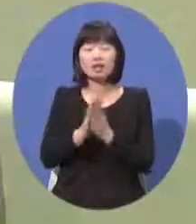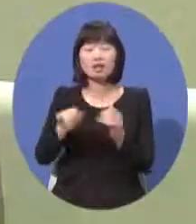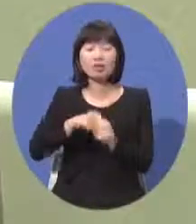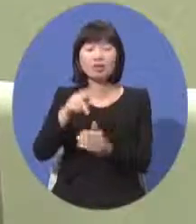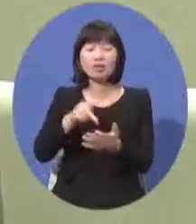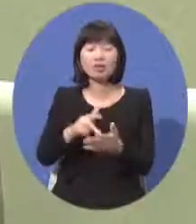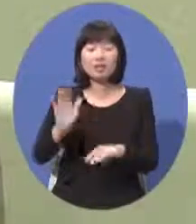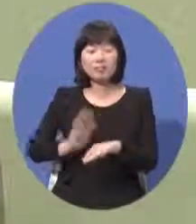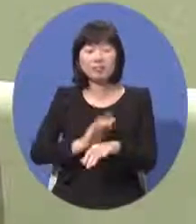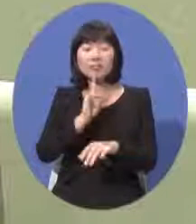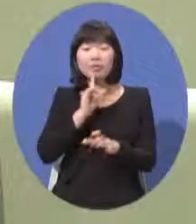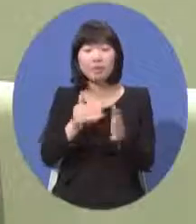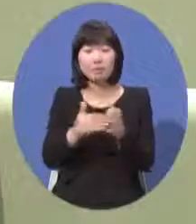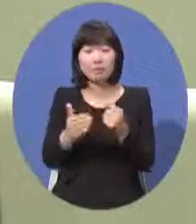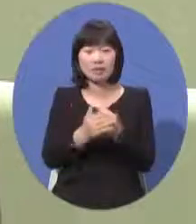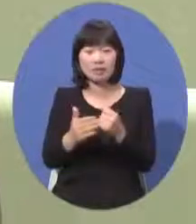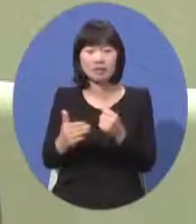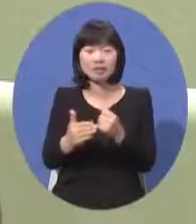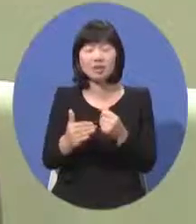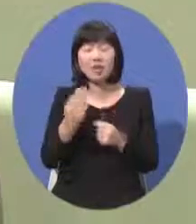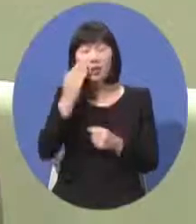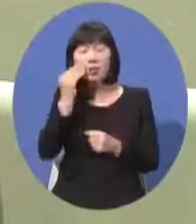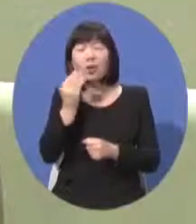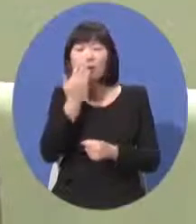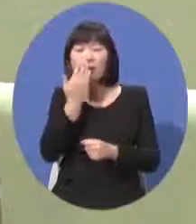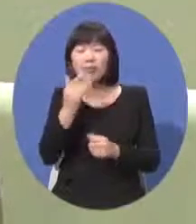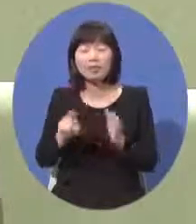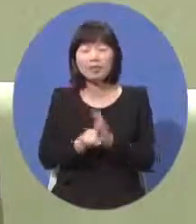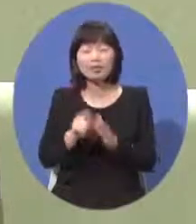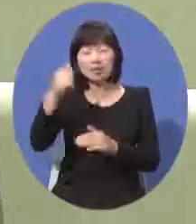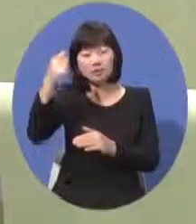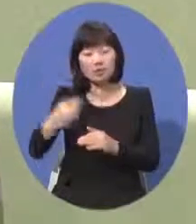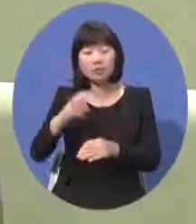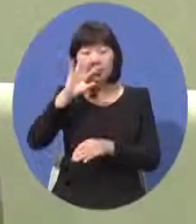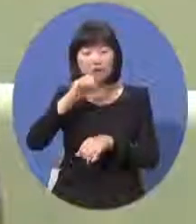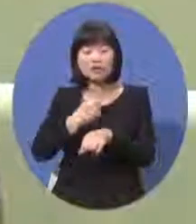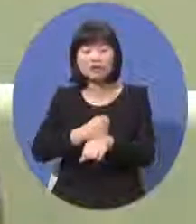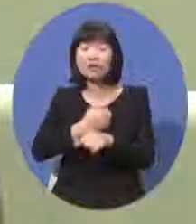못할 수 있기 때문에 네. 이게 아주 숙달될 수 있도록 여러 번 연습을 하는 게 굉장히 중요해요.